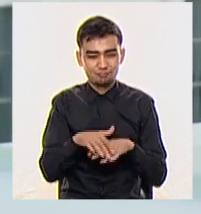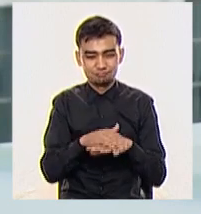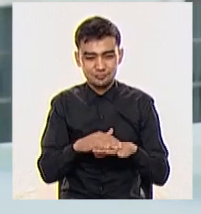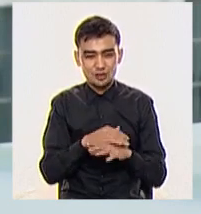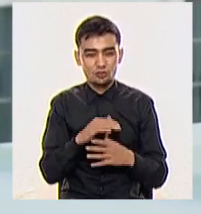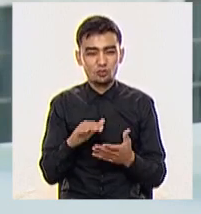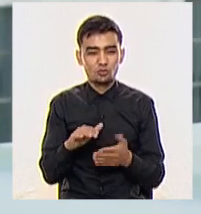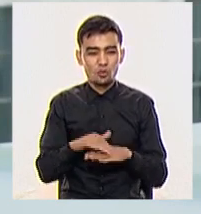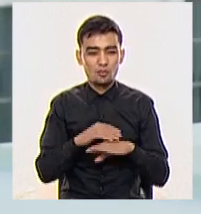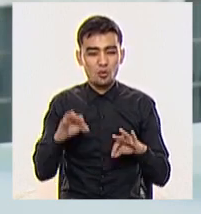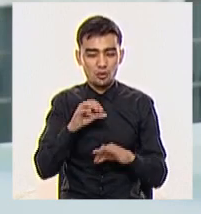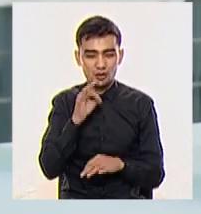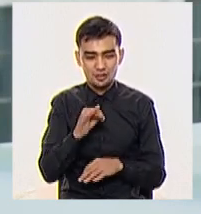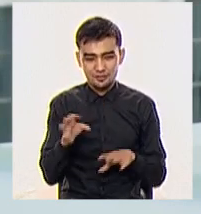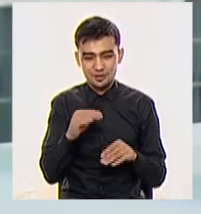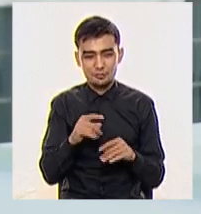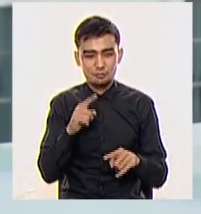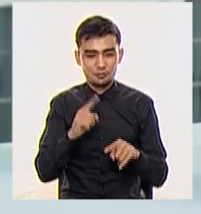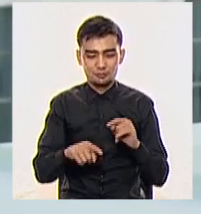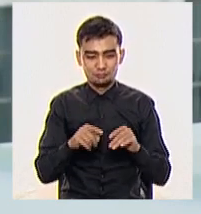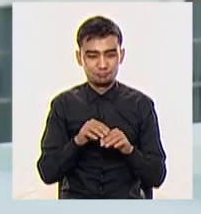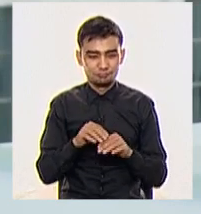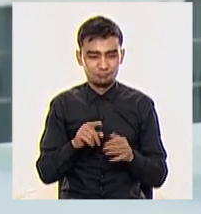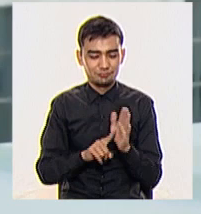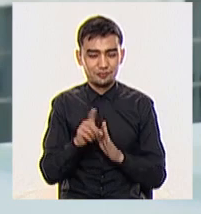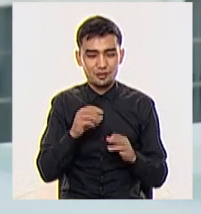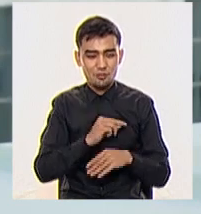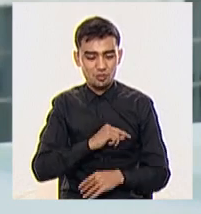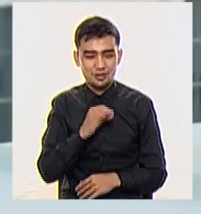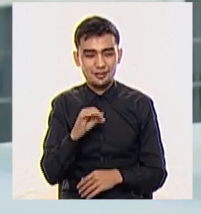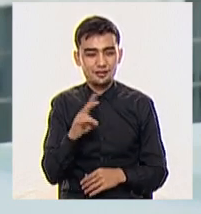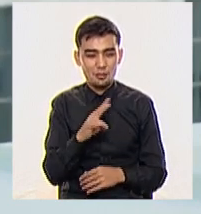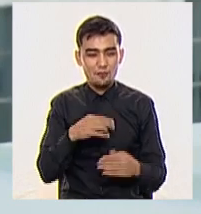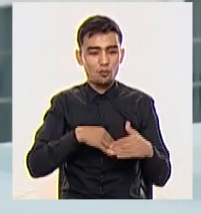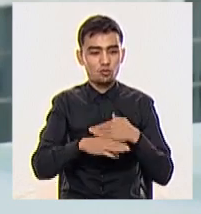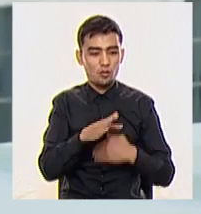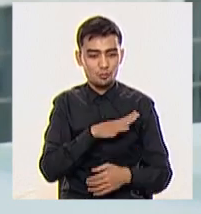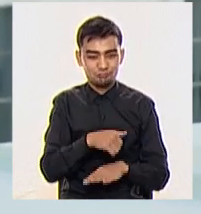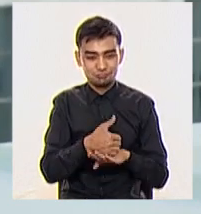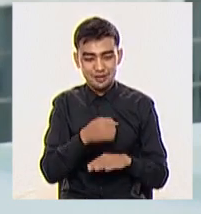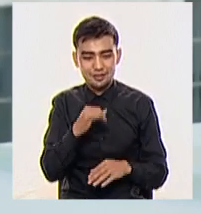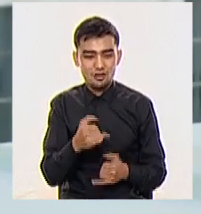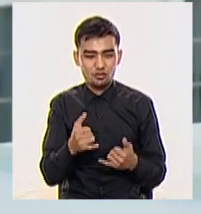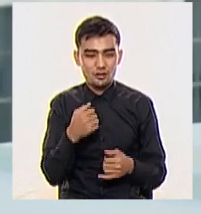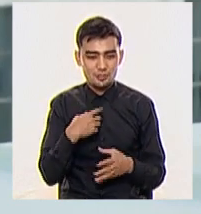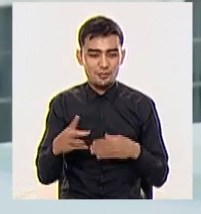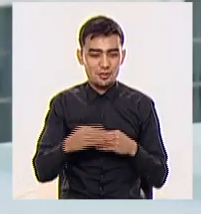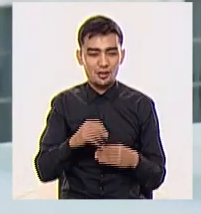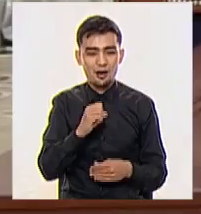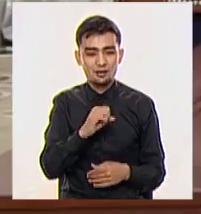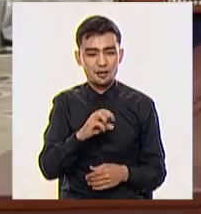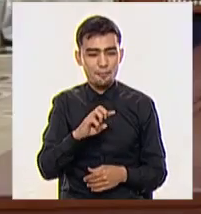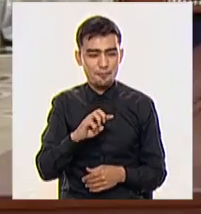этносаралық дауды тарқатып, тез арада бітімге келтіру. Нұрсұлтан Назарбаев төрағалықтан кеткенімен үнемі ассамблеямен бірге болам деді.